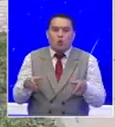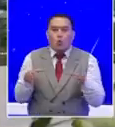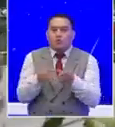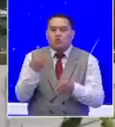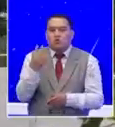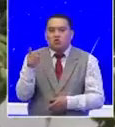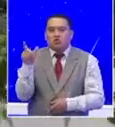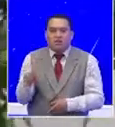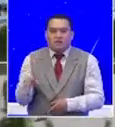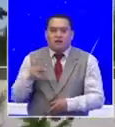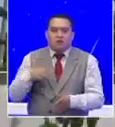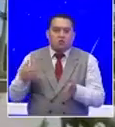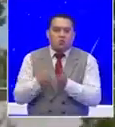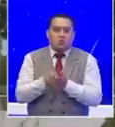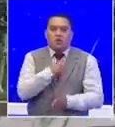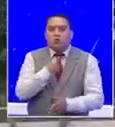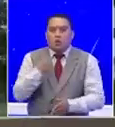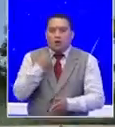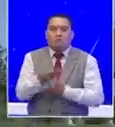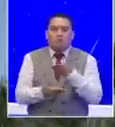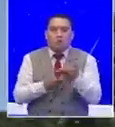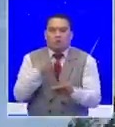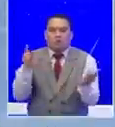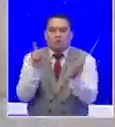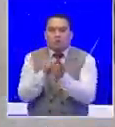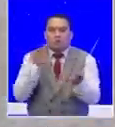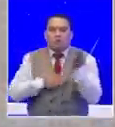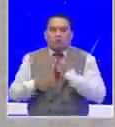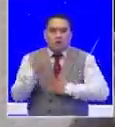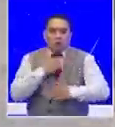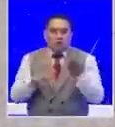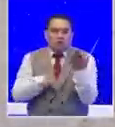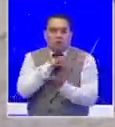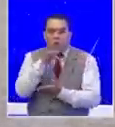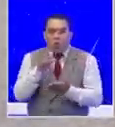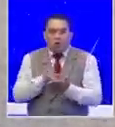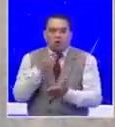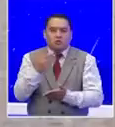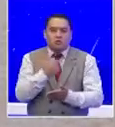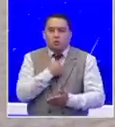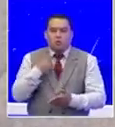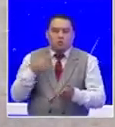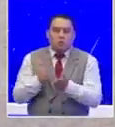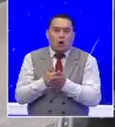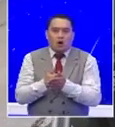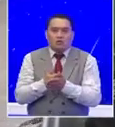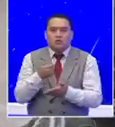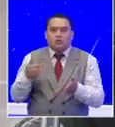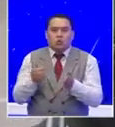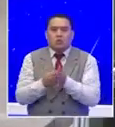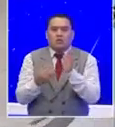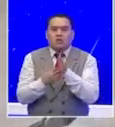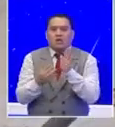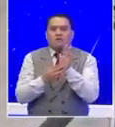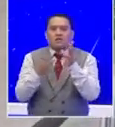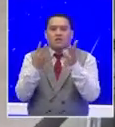группа из 4 человек достигла Талдыкургана, где их с радушием встретили горожане. До областного центра путники добрались за